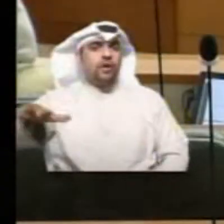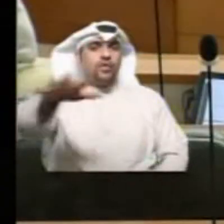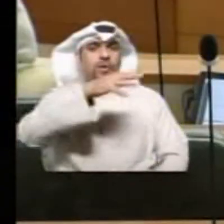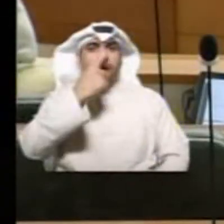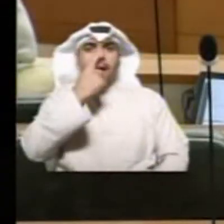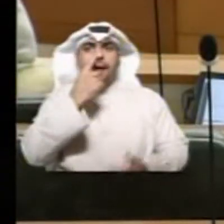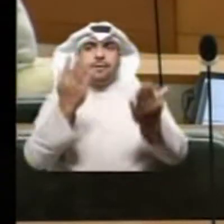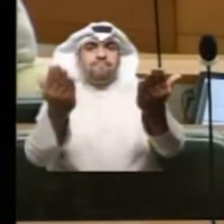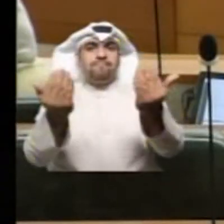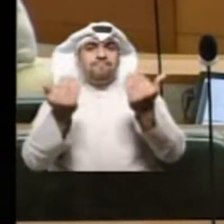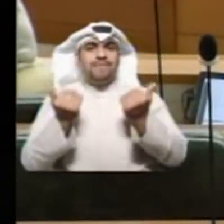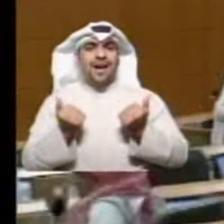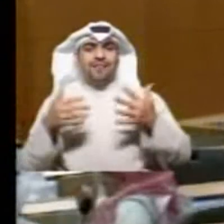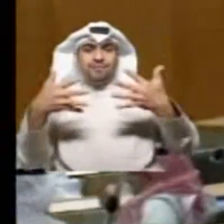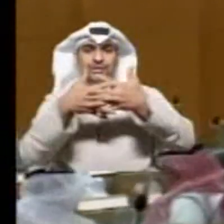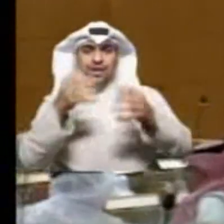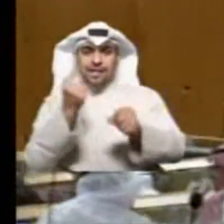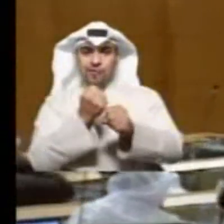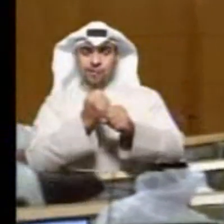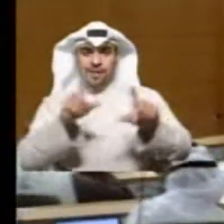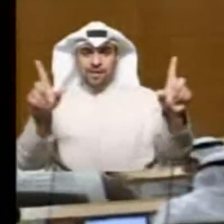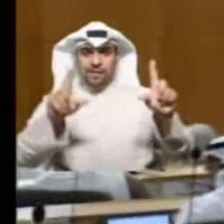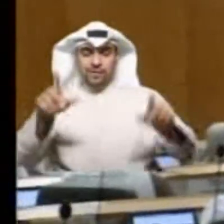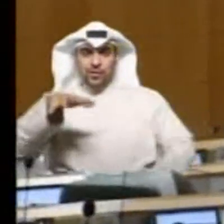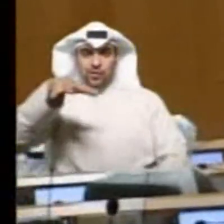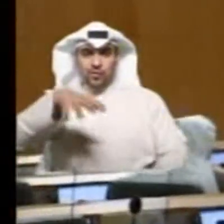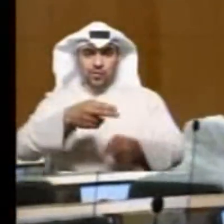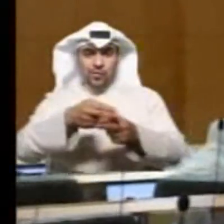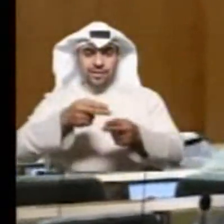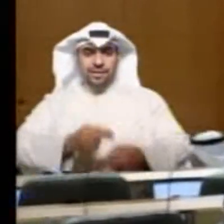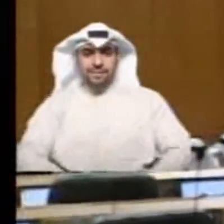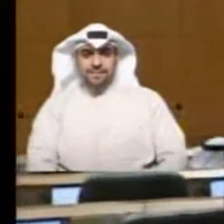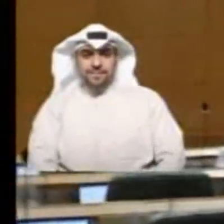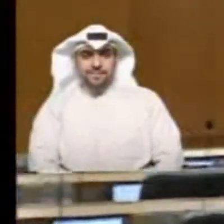ويصب في مصلحتهم. نواف الشراكي، تلفزيون دولة الكويت.